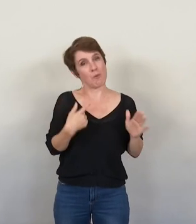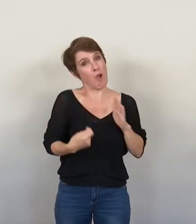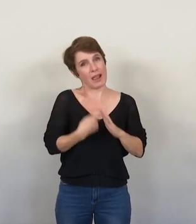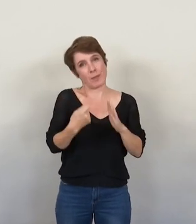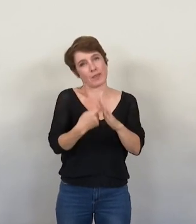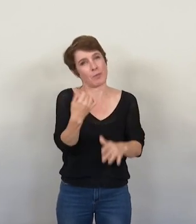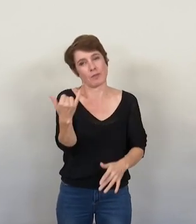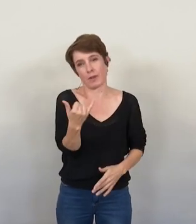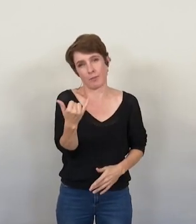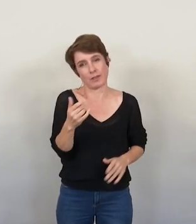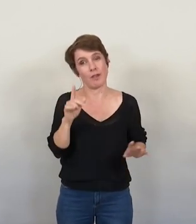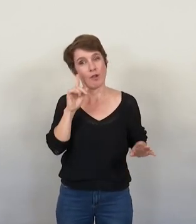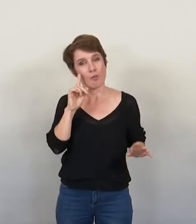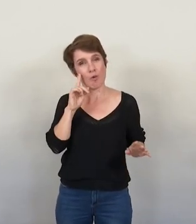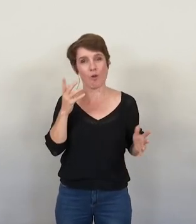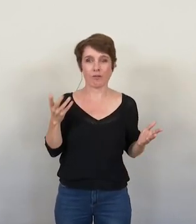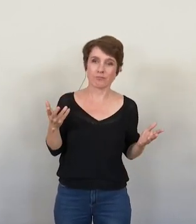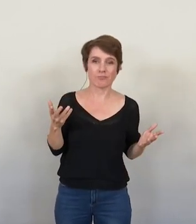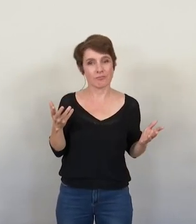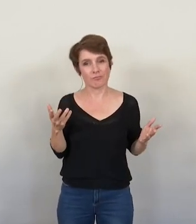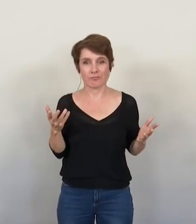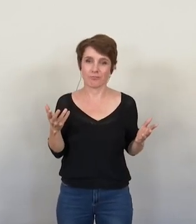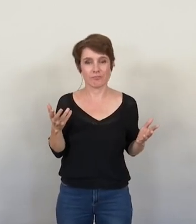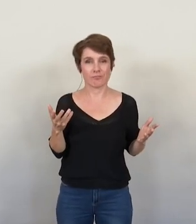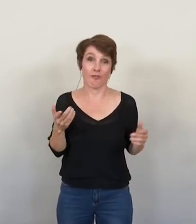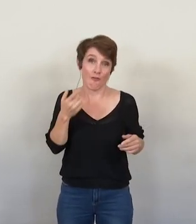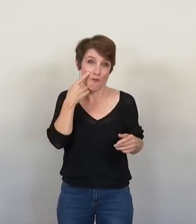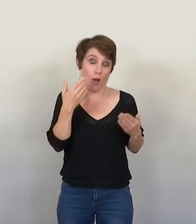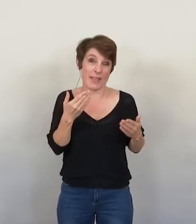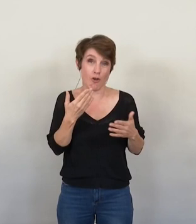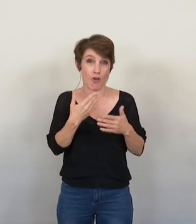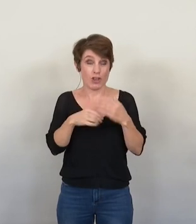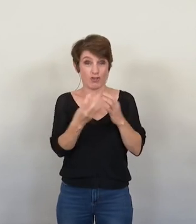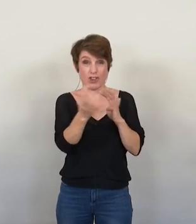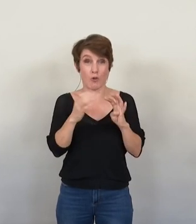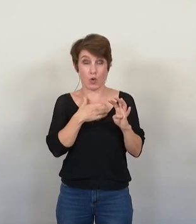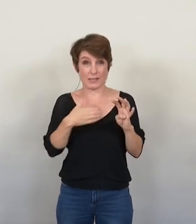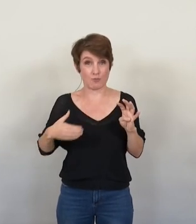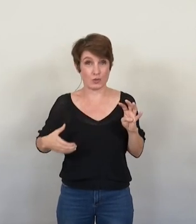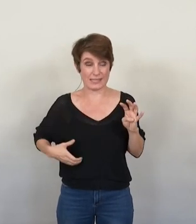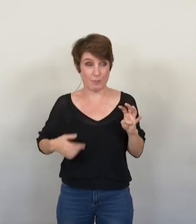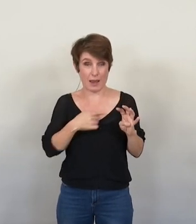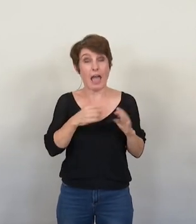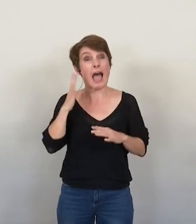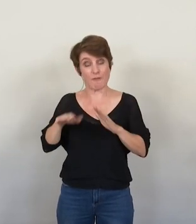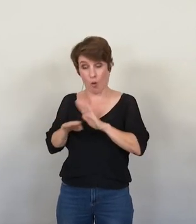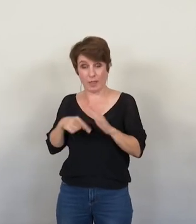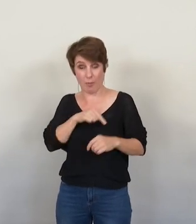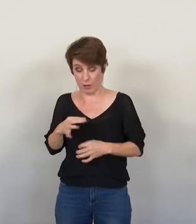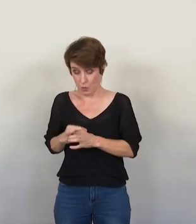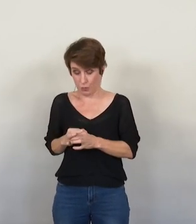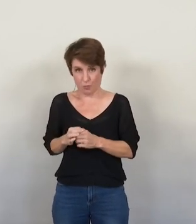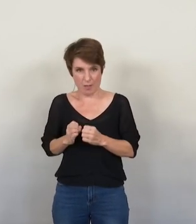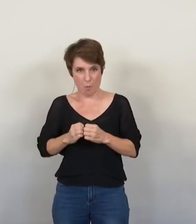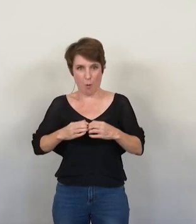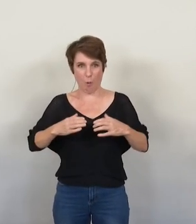une majorité membre du conseil municipal un peu plus large que ce que nous incarnions au début et puis